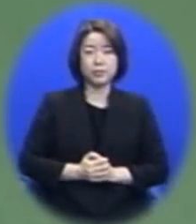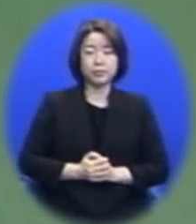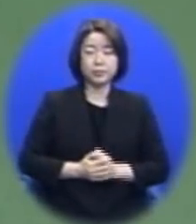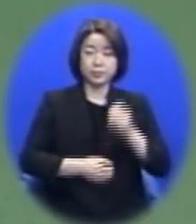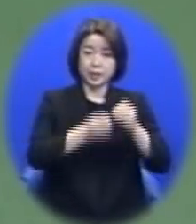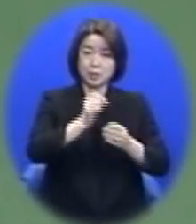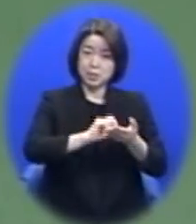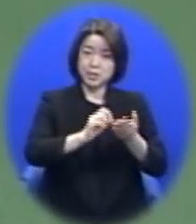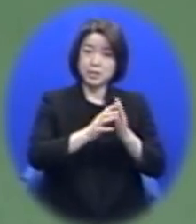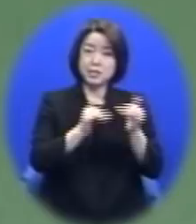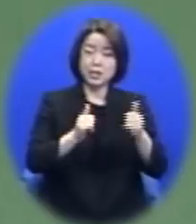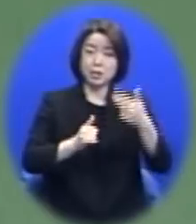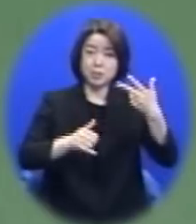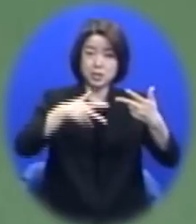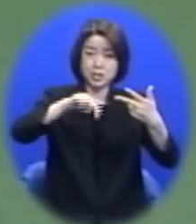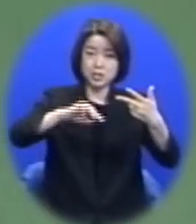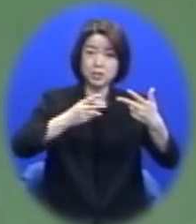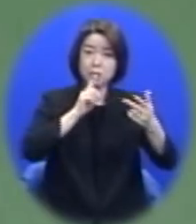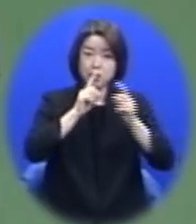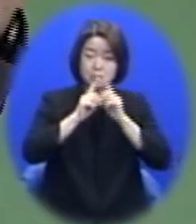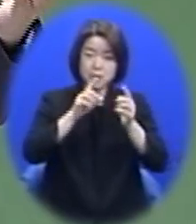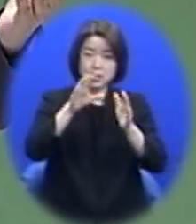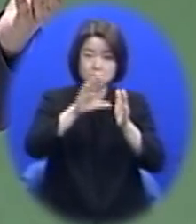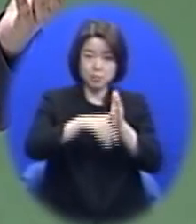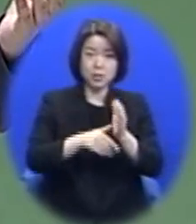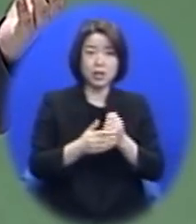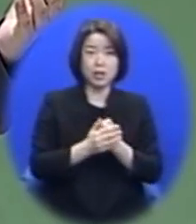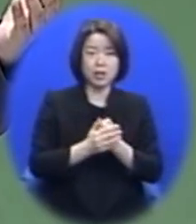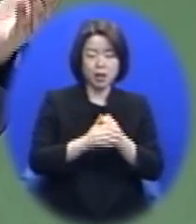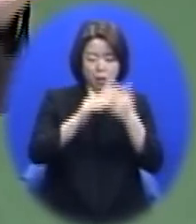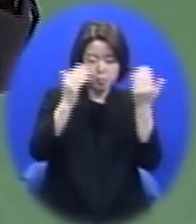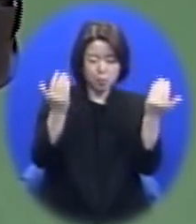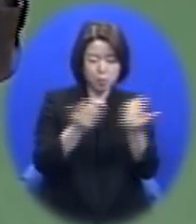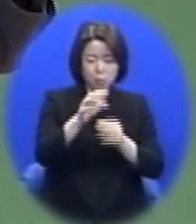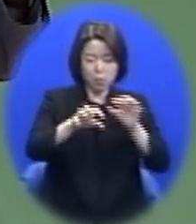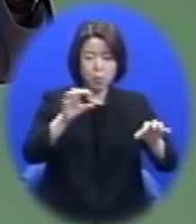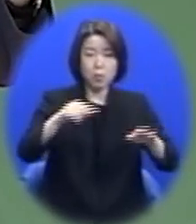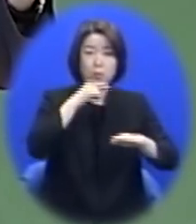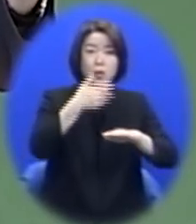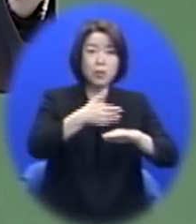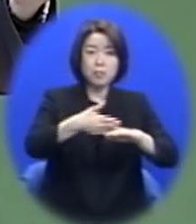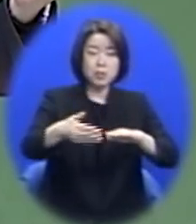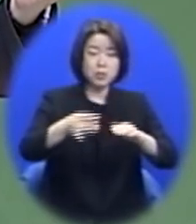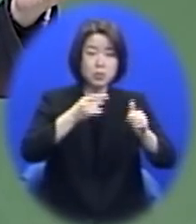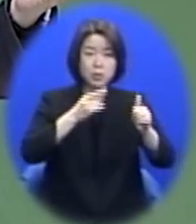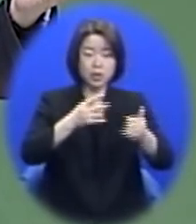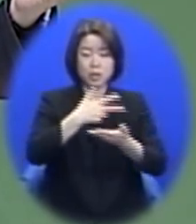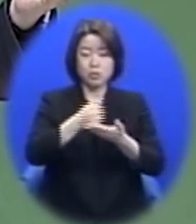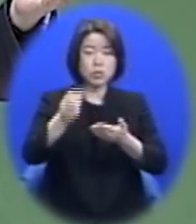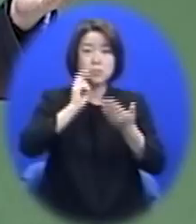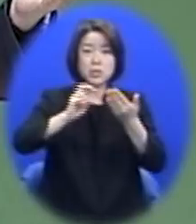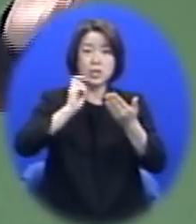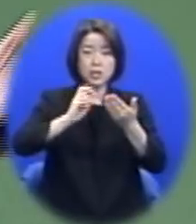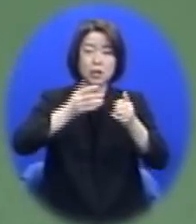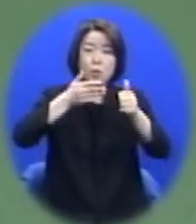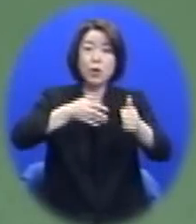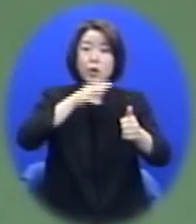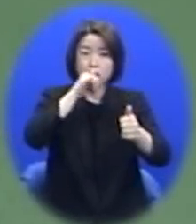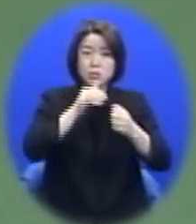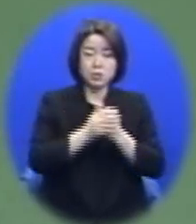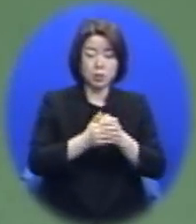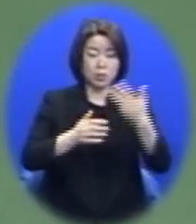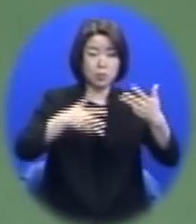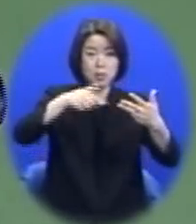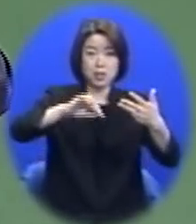시편 기자는 7절 말씀에서 만방의 민족들에게 주님을 찬양하라고 그렇게 권합니다.